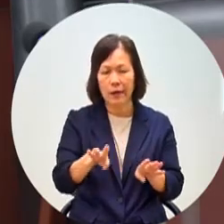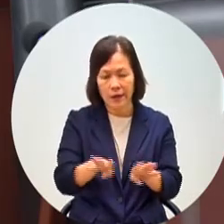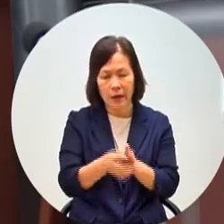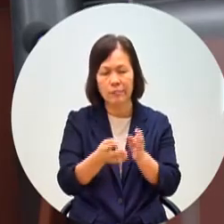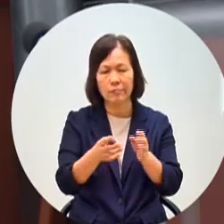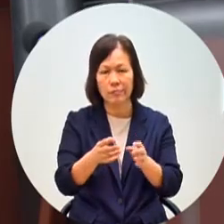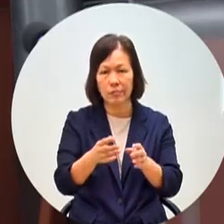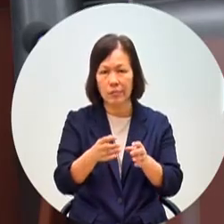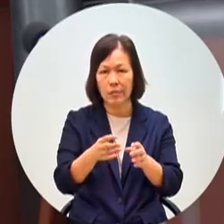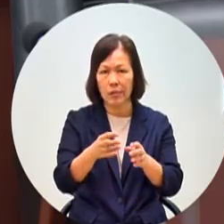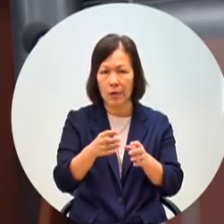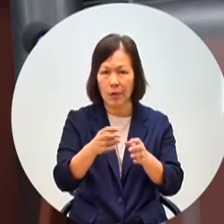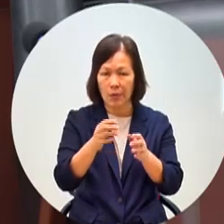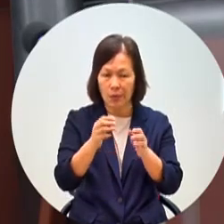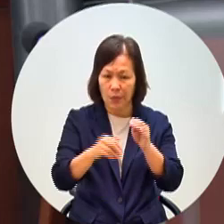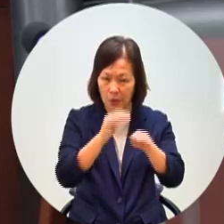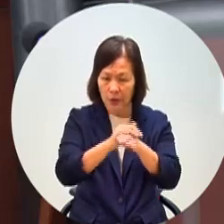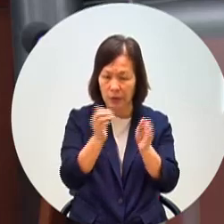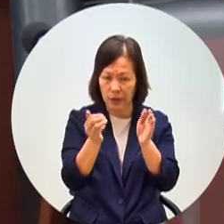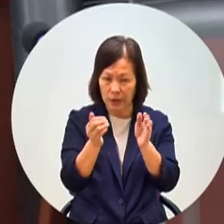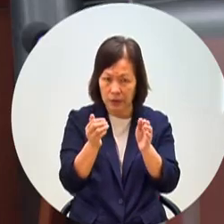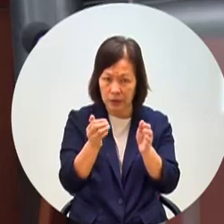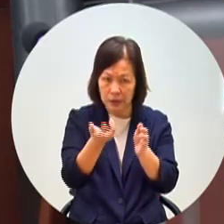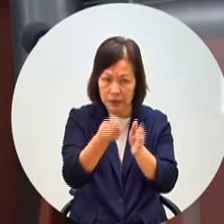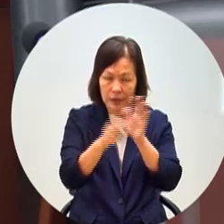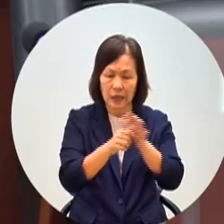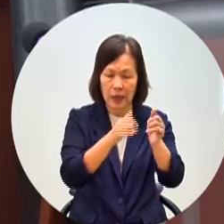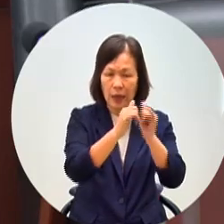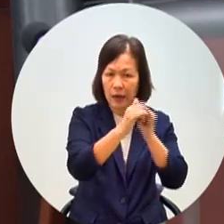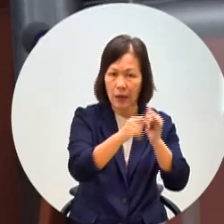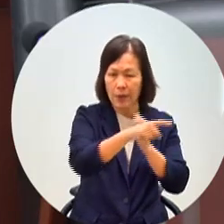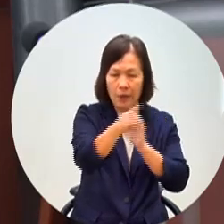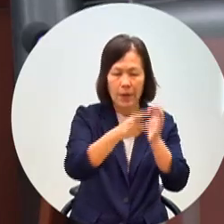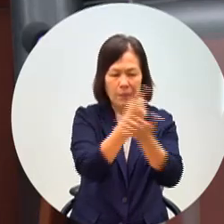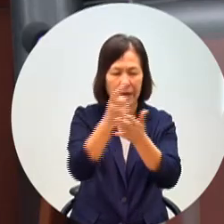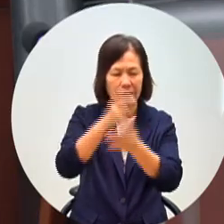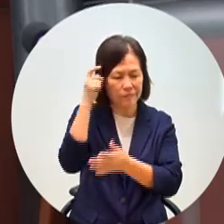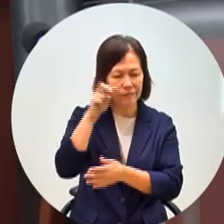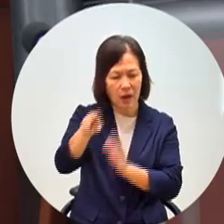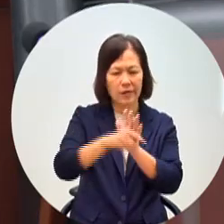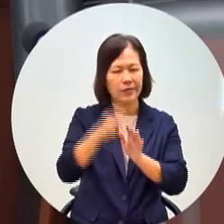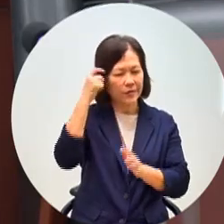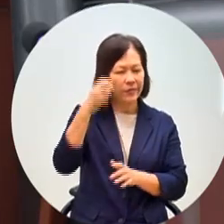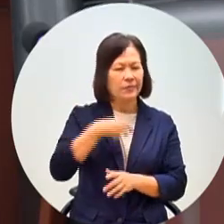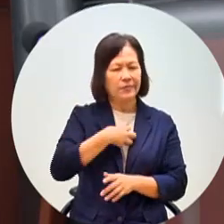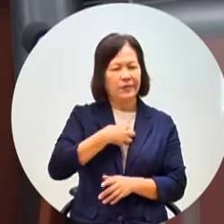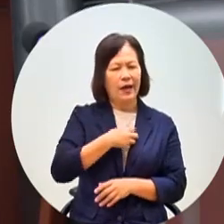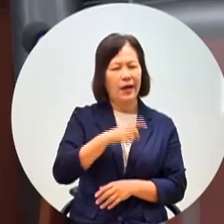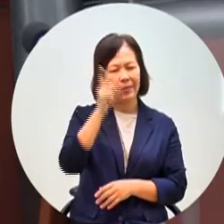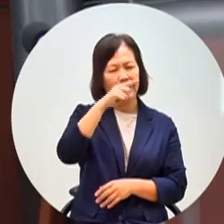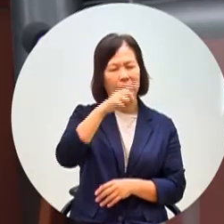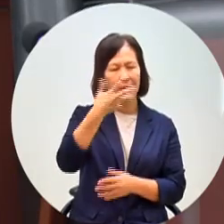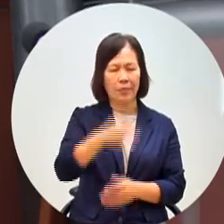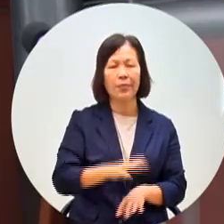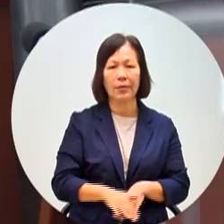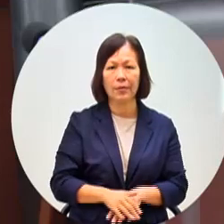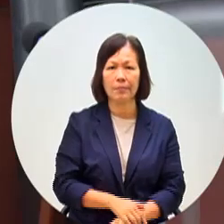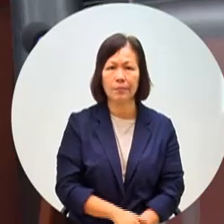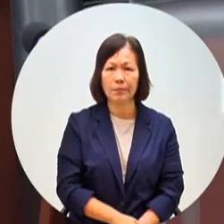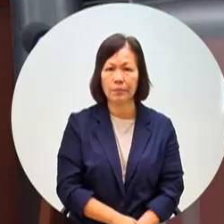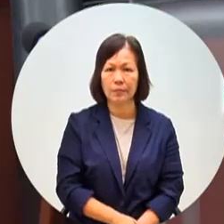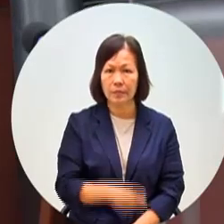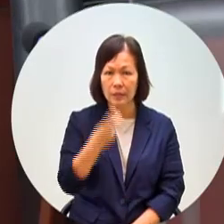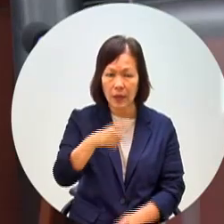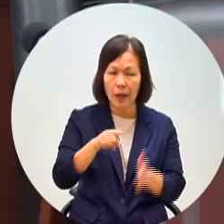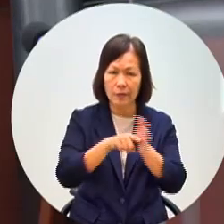启动之前居然是被我们在地里民怨声载道，就嫌到要死啦齁。另外一个部分就是